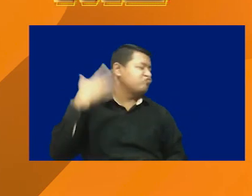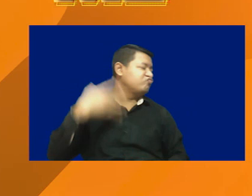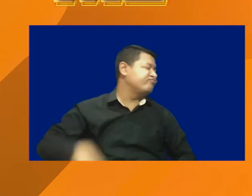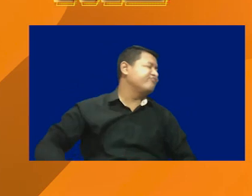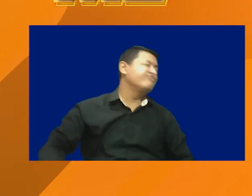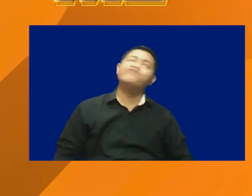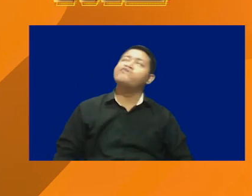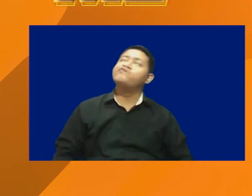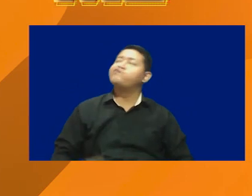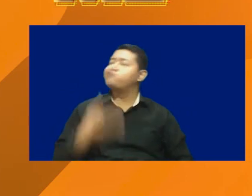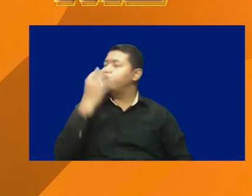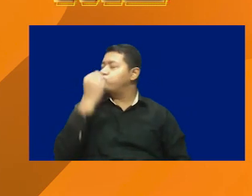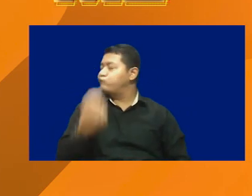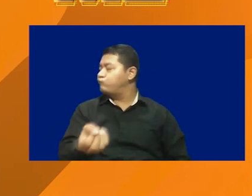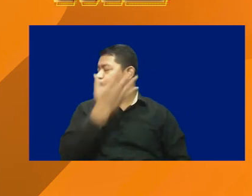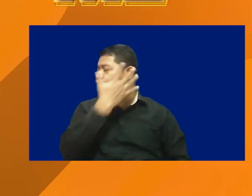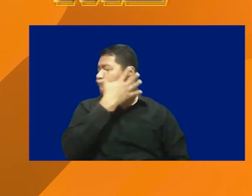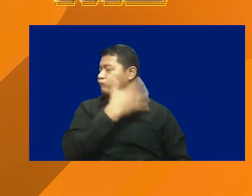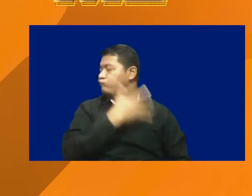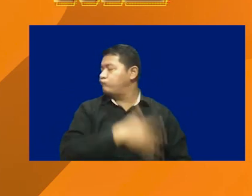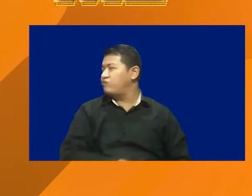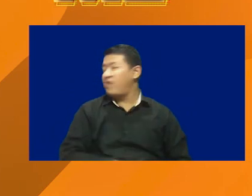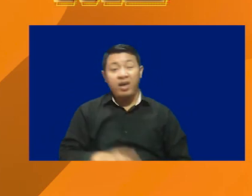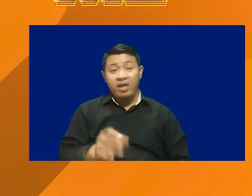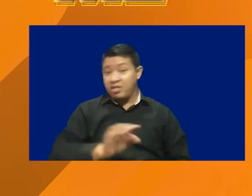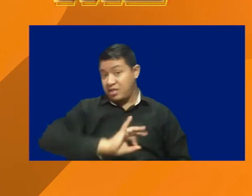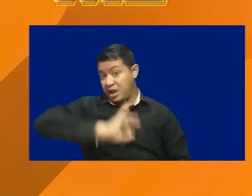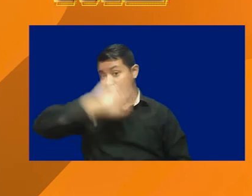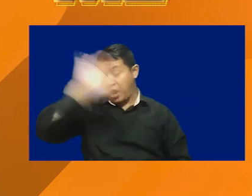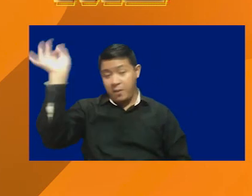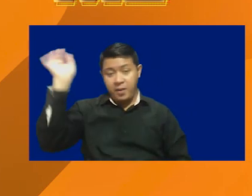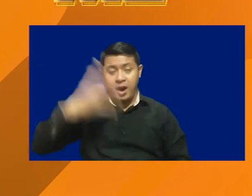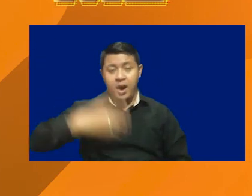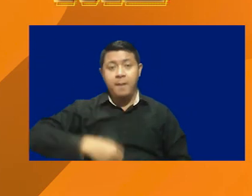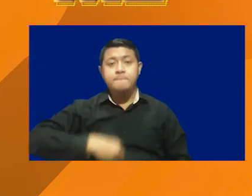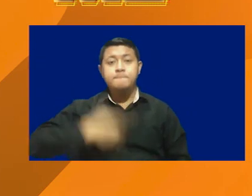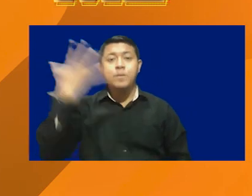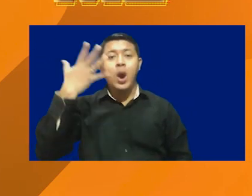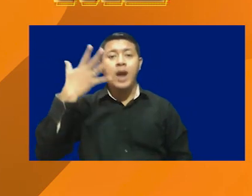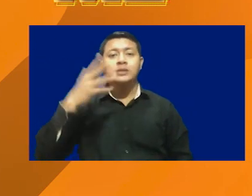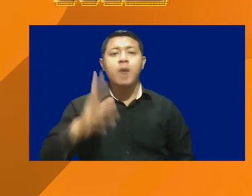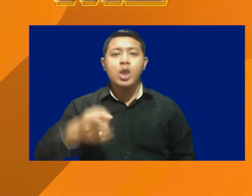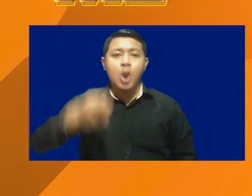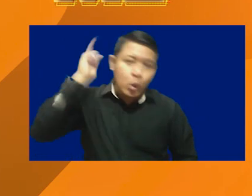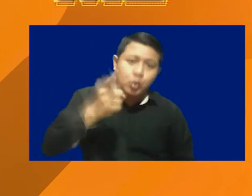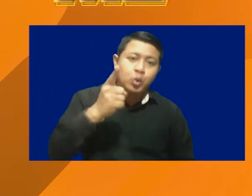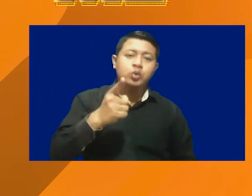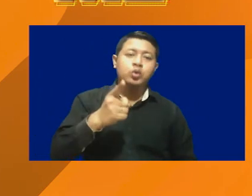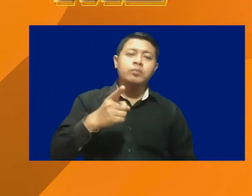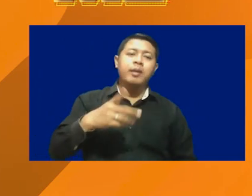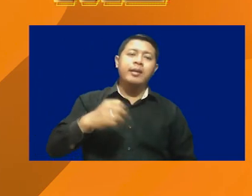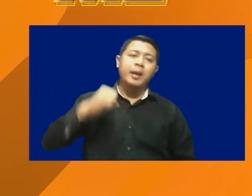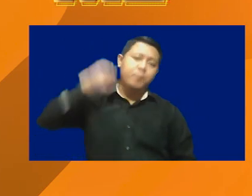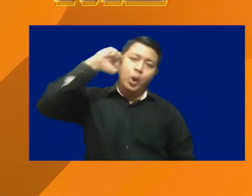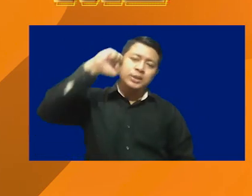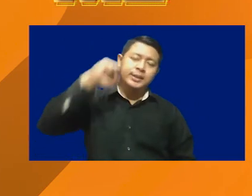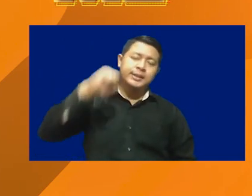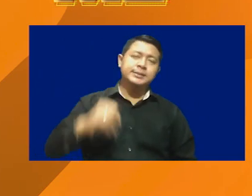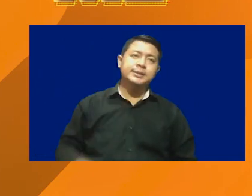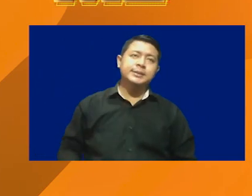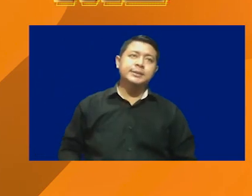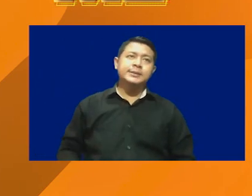menjadi bersikap acuh tak acuh, menjadi tidak pernah puas, banyak menuntut, banyak mengeluh,